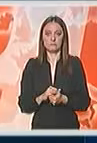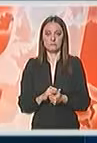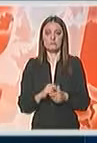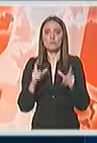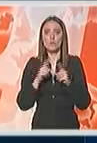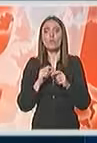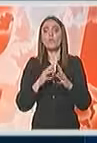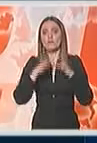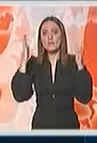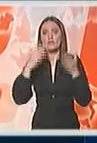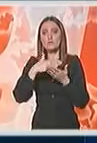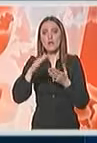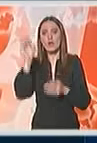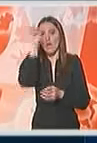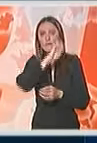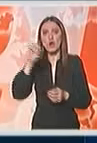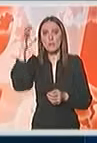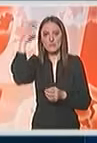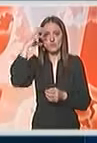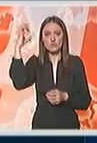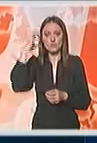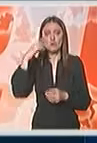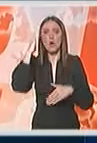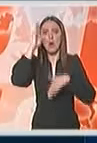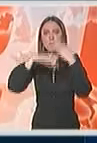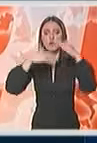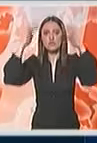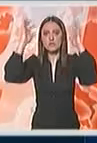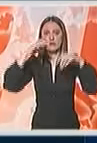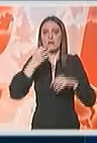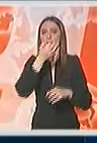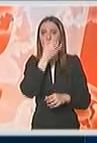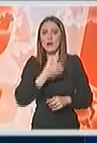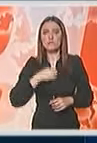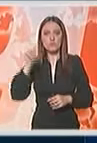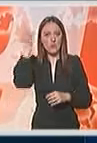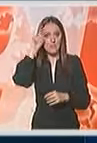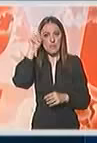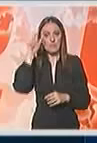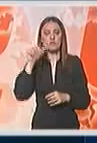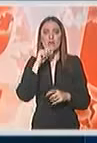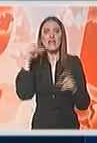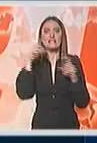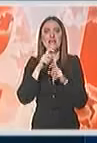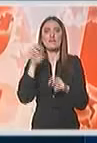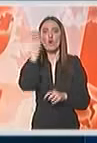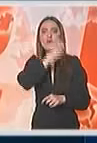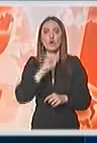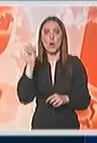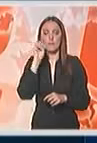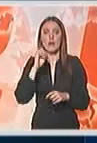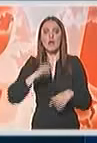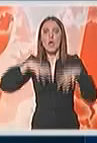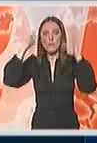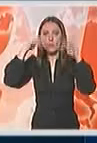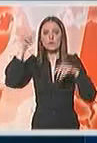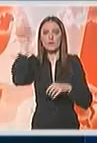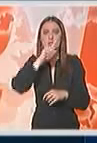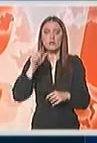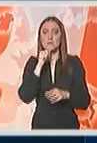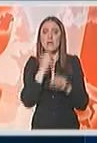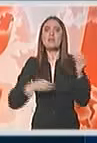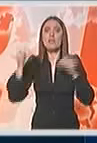U većem delu Evrope pretežno sunčano. Oblačno sa kišom u Francuskoj, Nemačkoj i na severu Evrope. Pljuskove sa grmljavinom